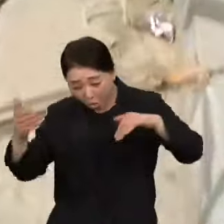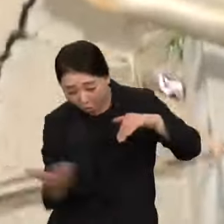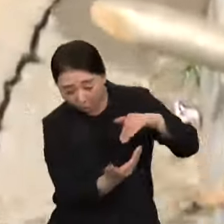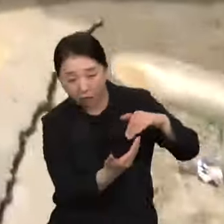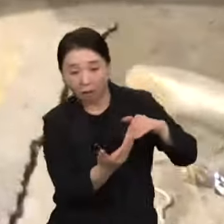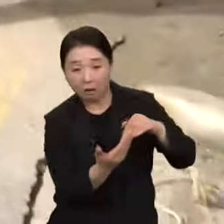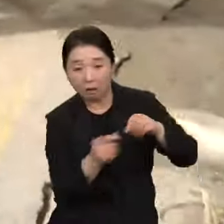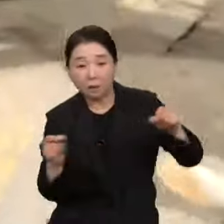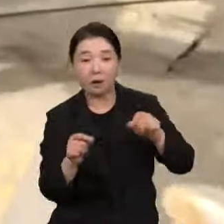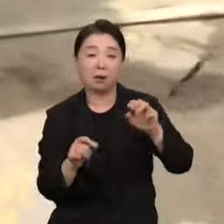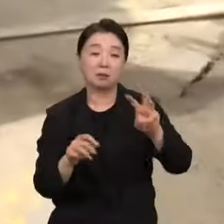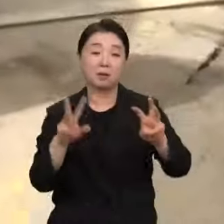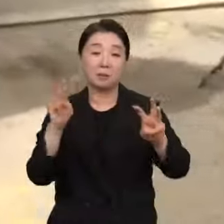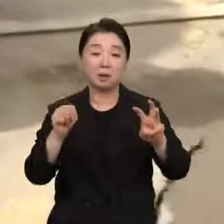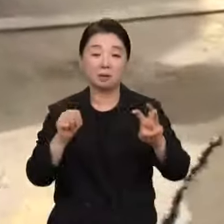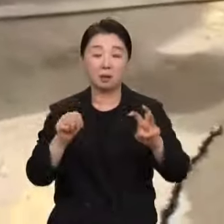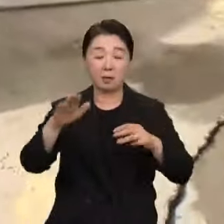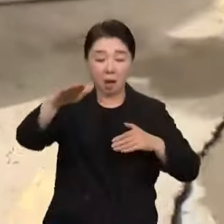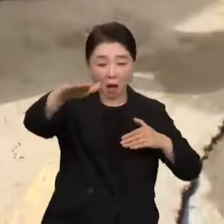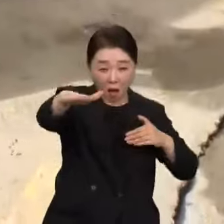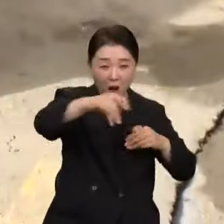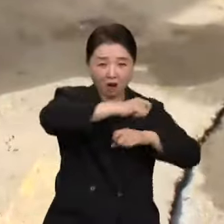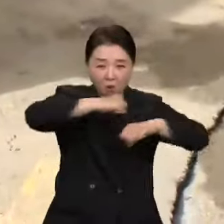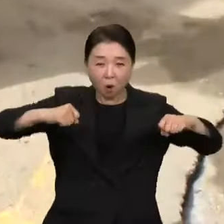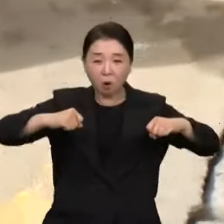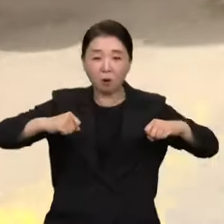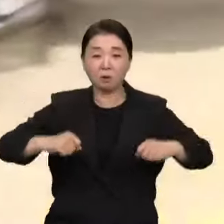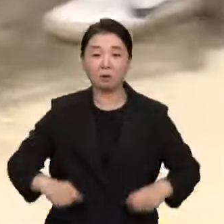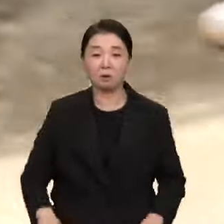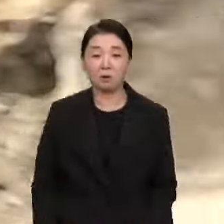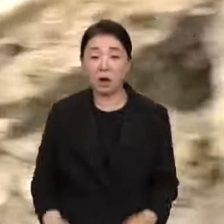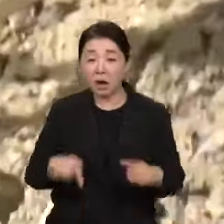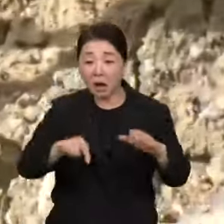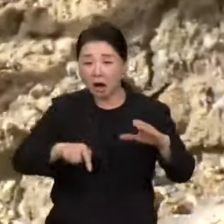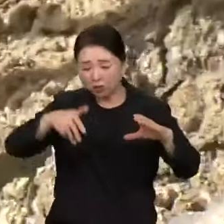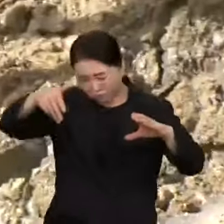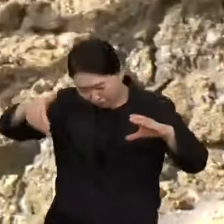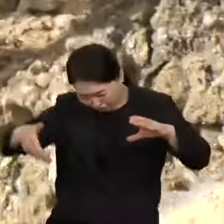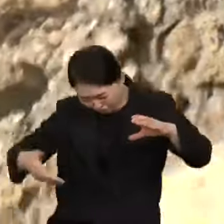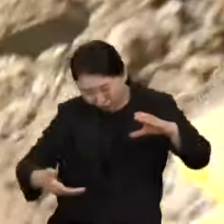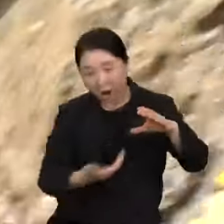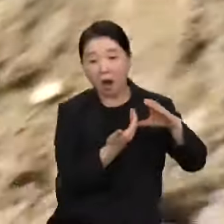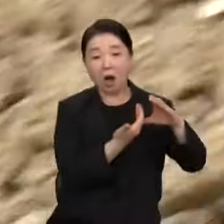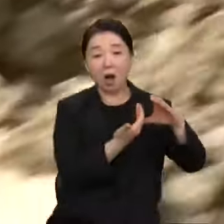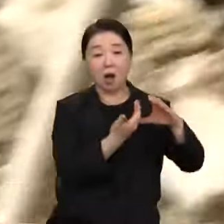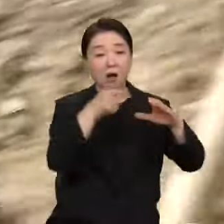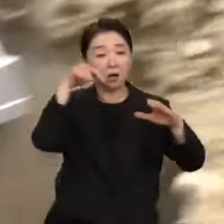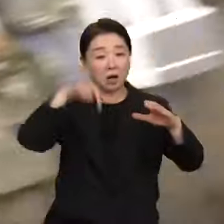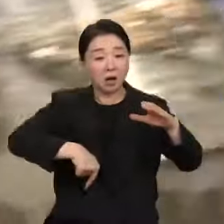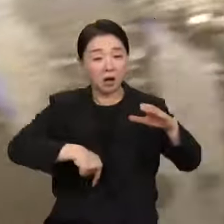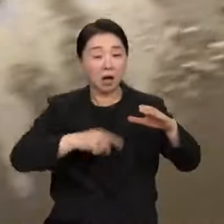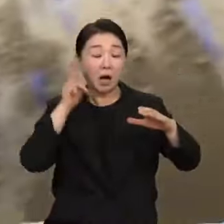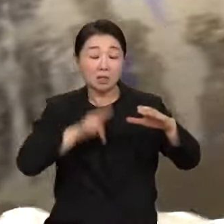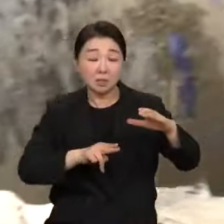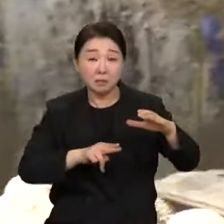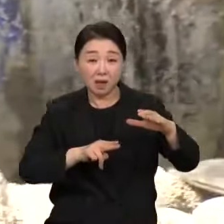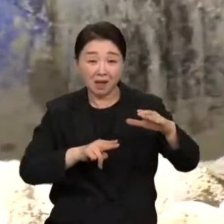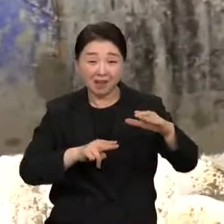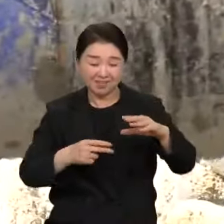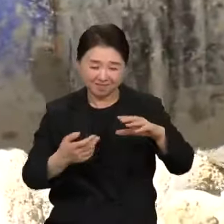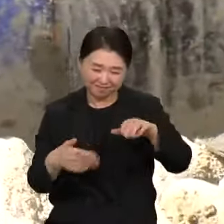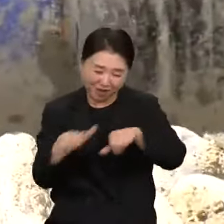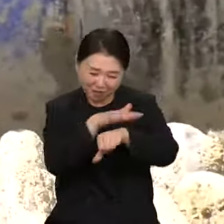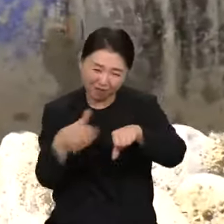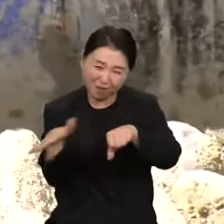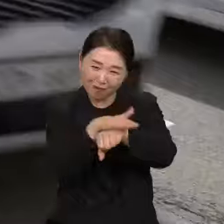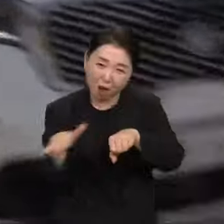3m로 제 양팔을 다 벌려도 닿지 않을 만큼 커다랐습니다. 안으로는 더푹 꺼졌는데요. 이걸 메우고 도로로 다시 덮는 작업이